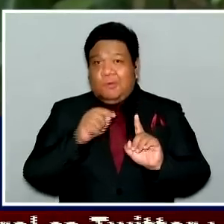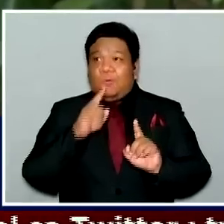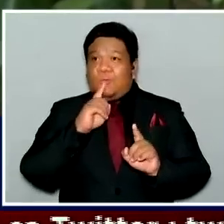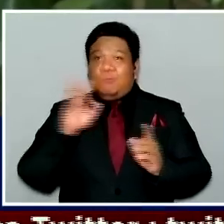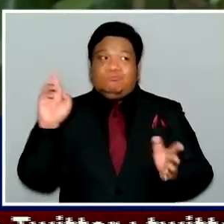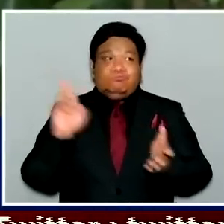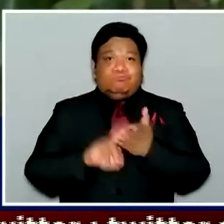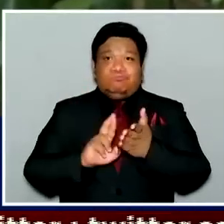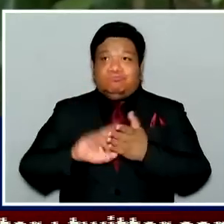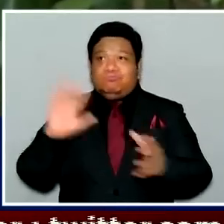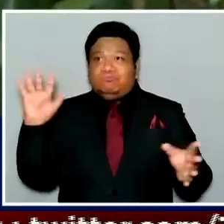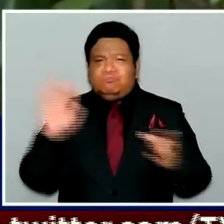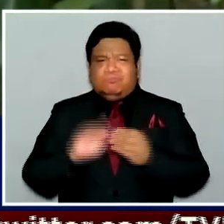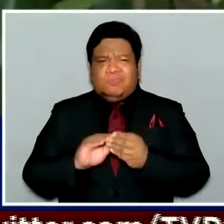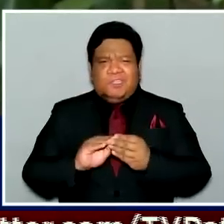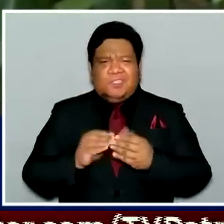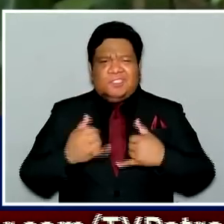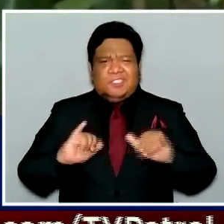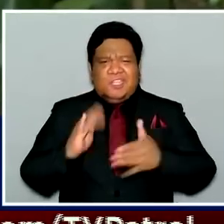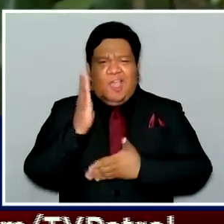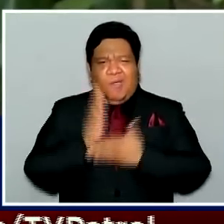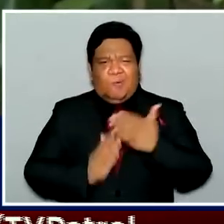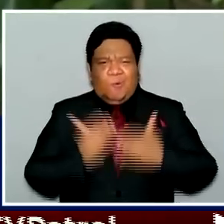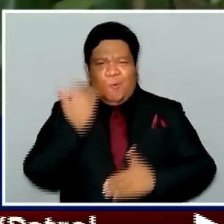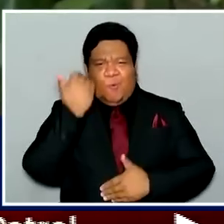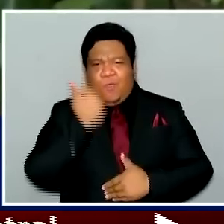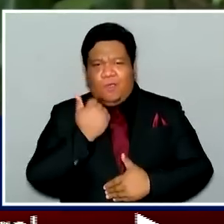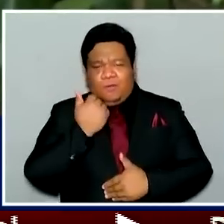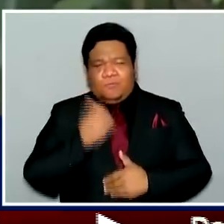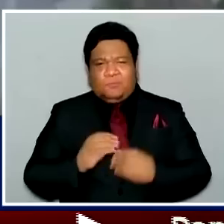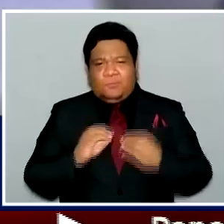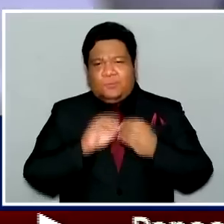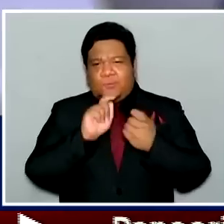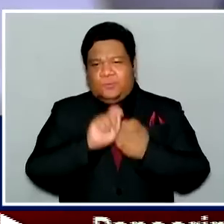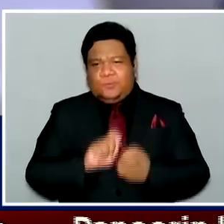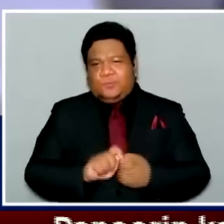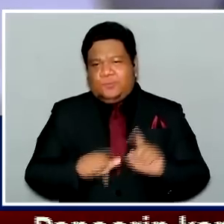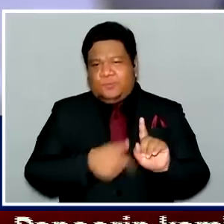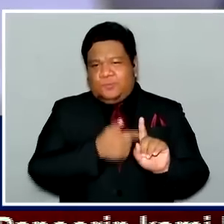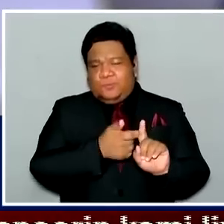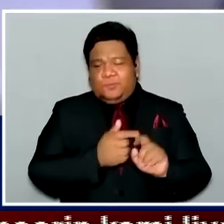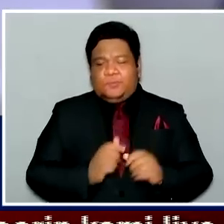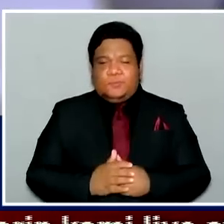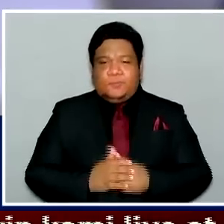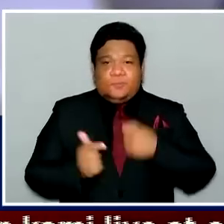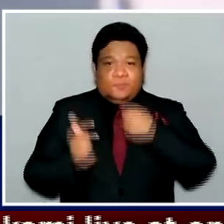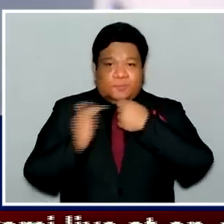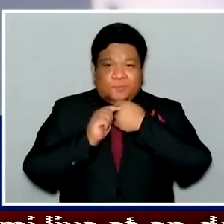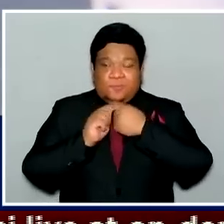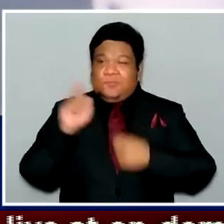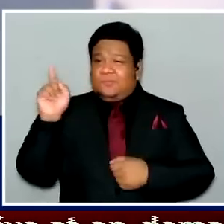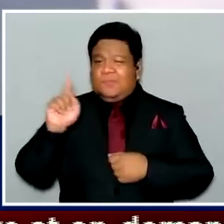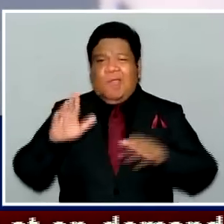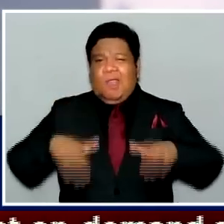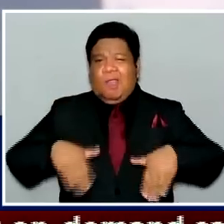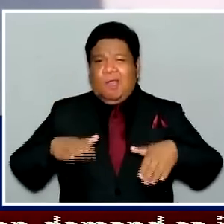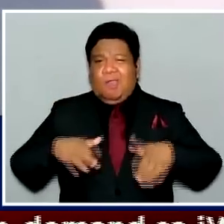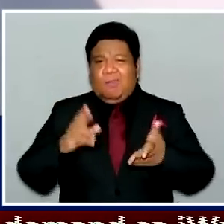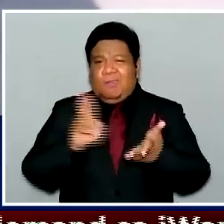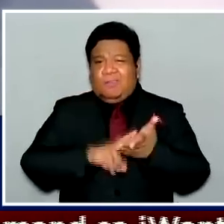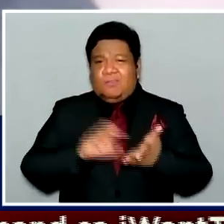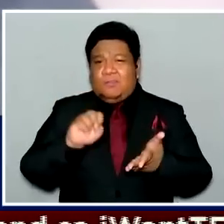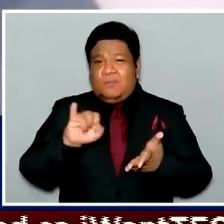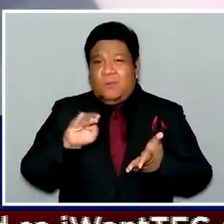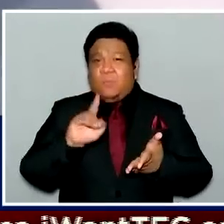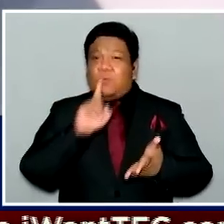Busy sa trabaho si Virginia kaya hindi pa siya nakakapagrehistro ng kanyang SIM. Ito'y kahit na susunod na buwan na ang deadline ng